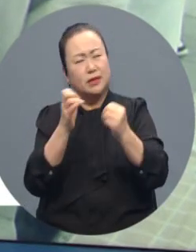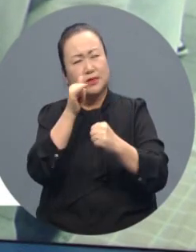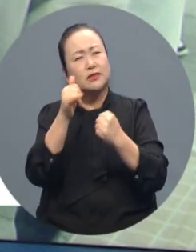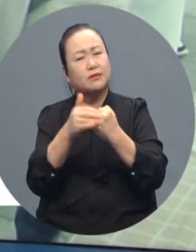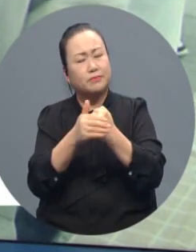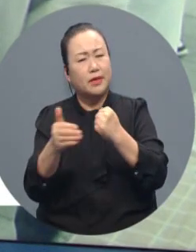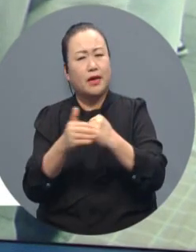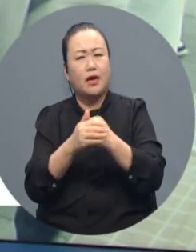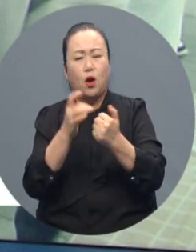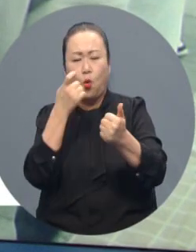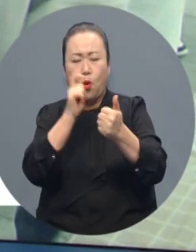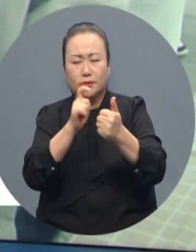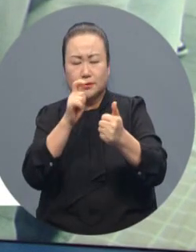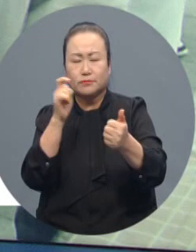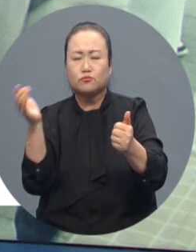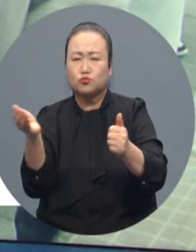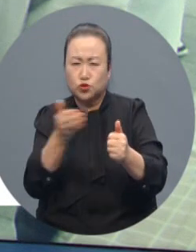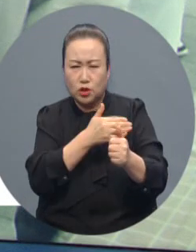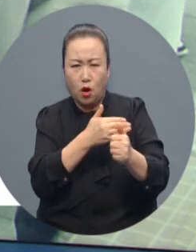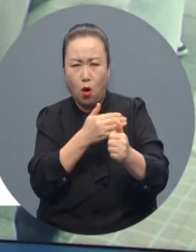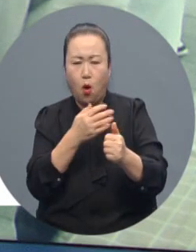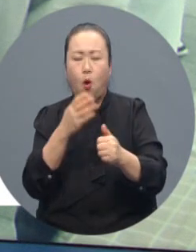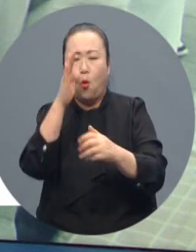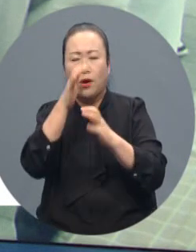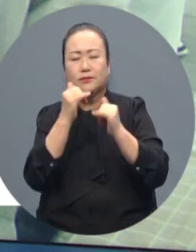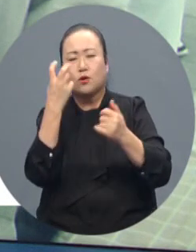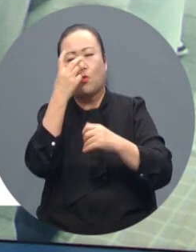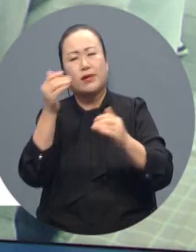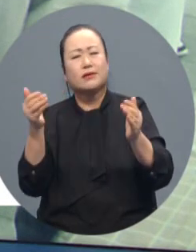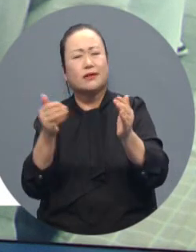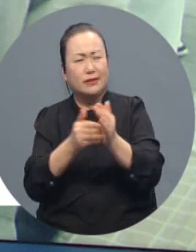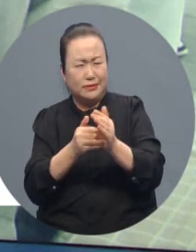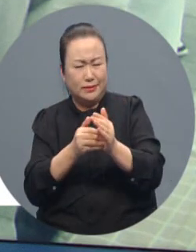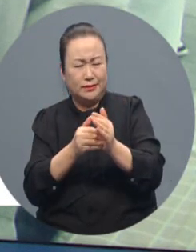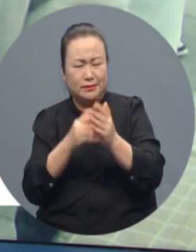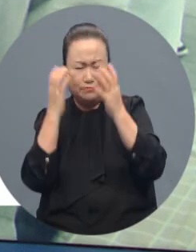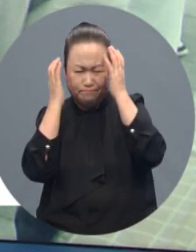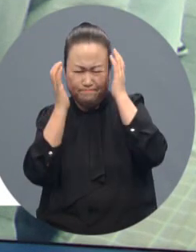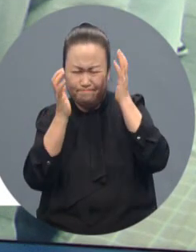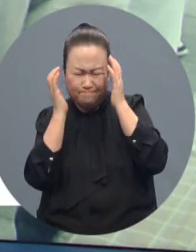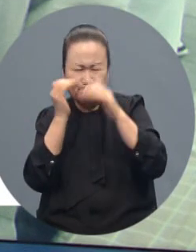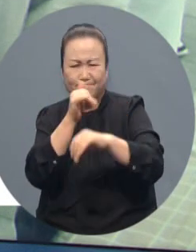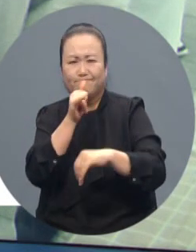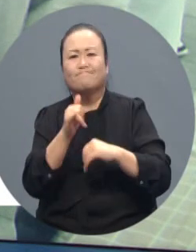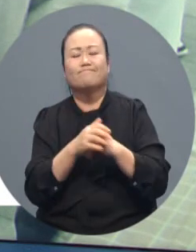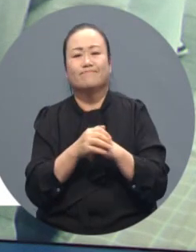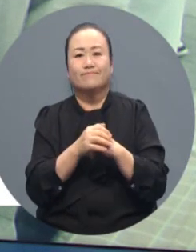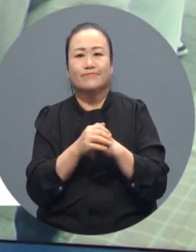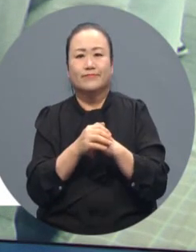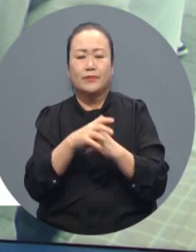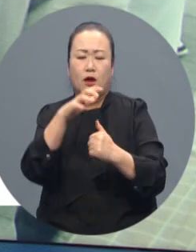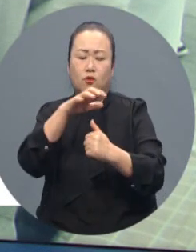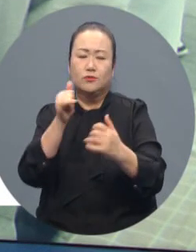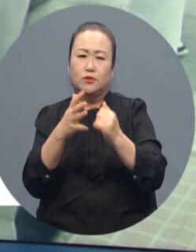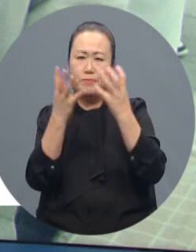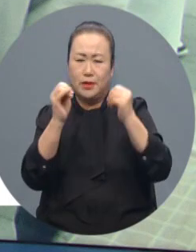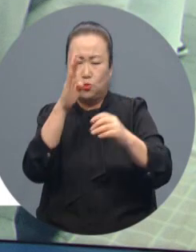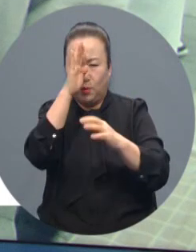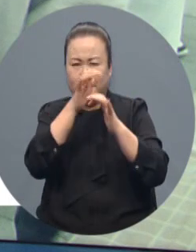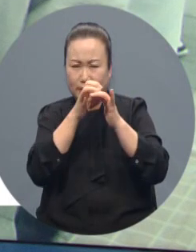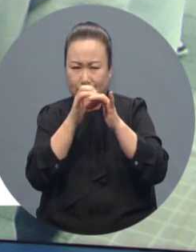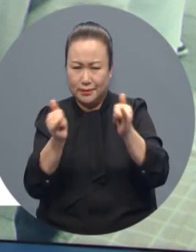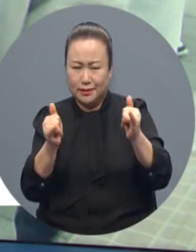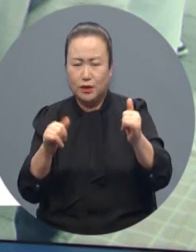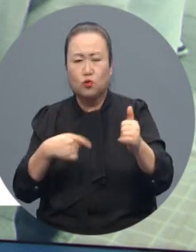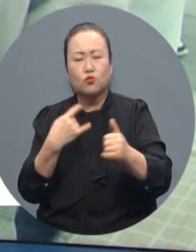많다 보니 확진 판정부터 환자 관리까지 그야말로 대혼란인 상황인데요. 격리 중인 많은